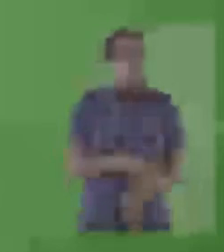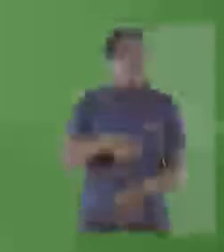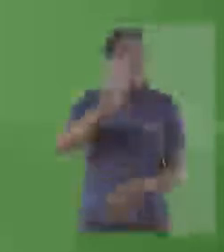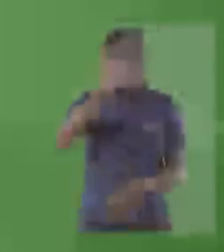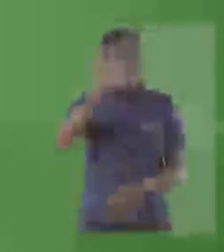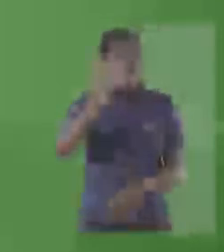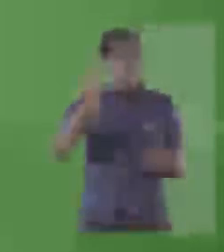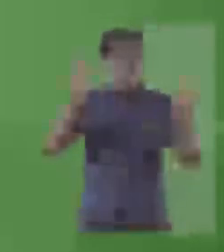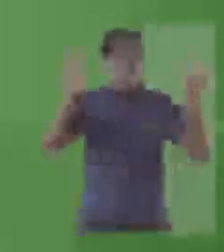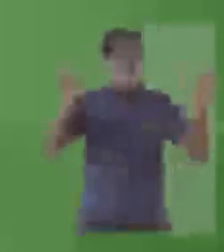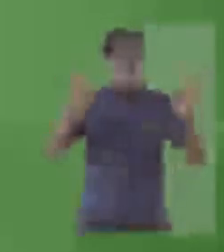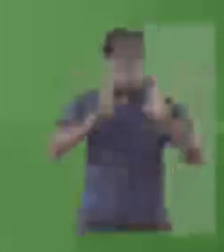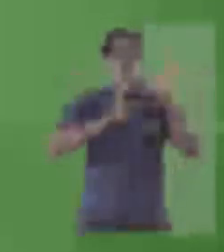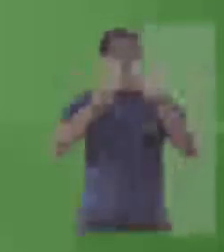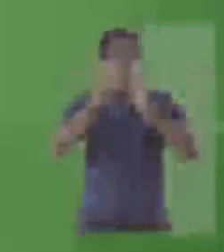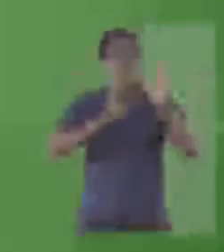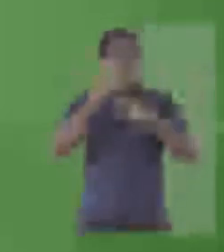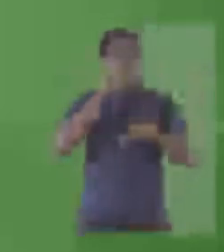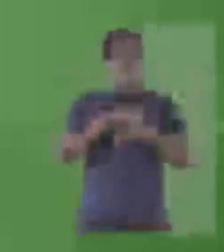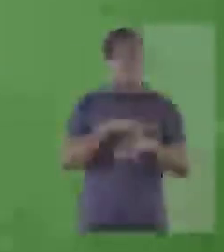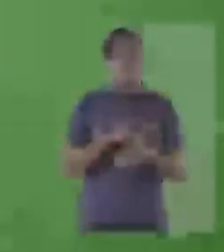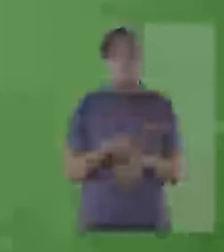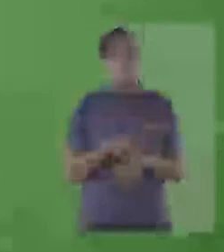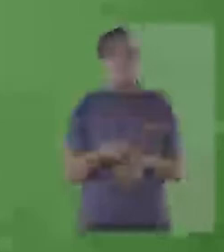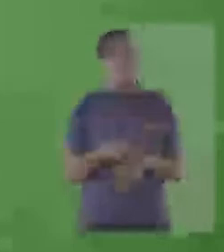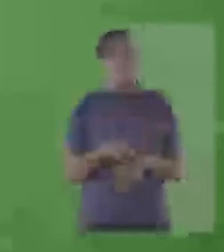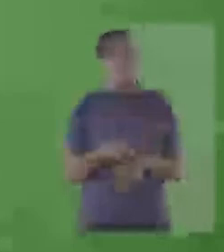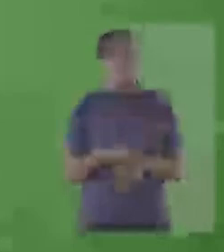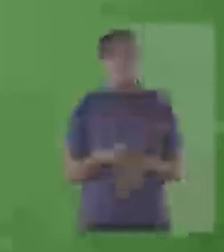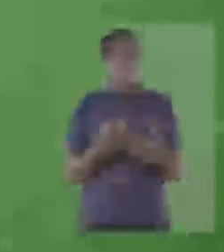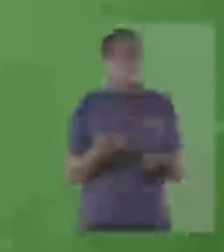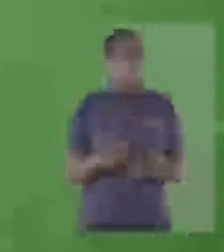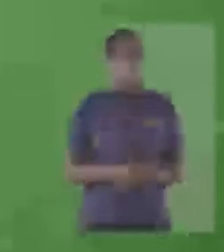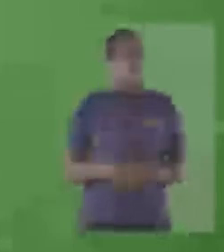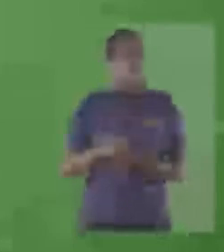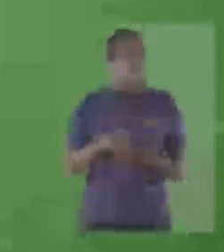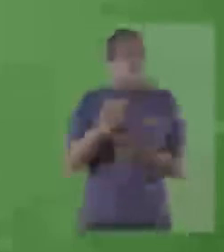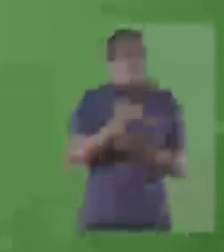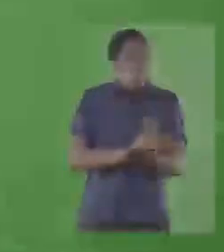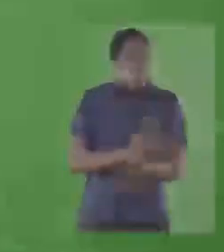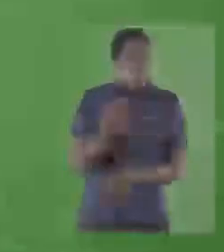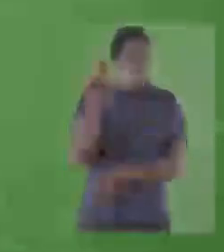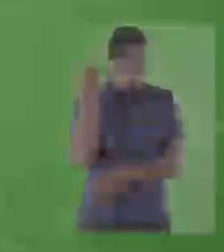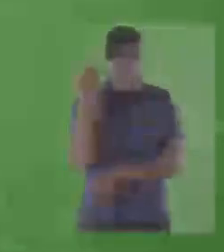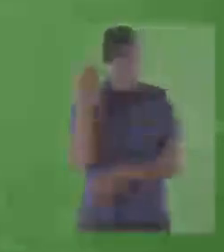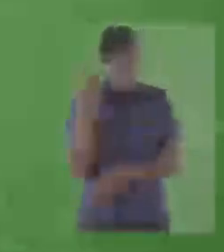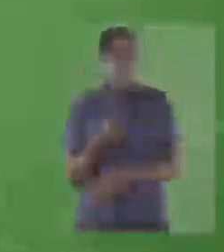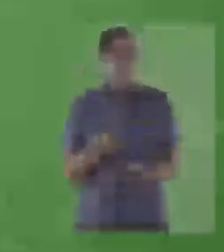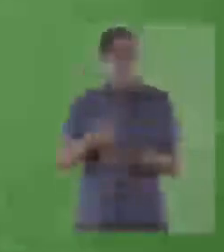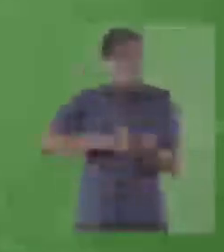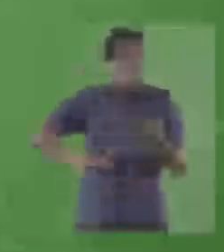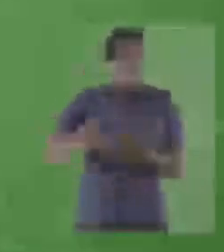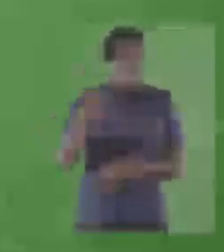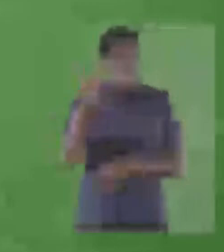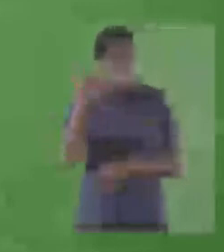6 dont le titre est la communication. La séance précédente, c'est-à-dire la séance